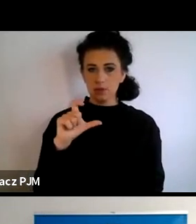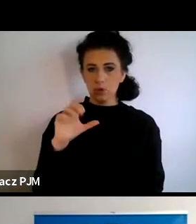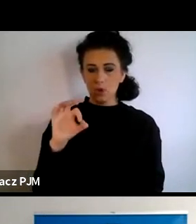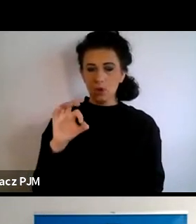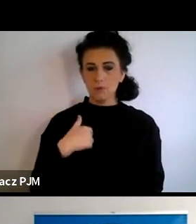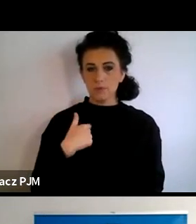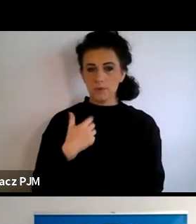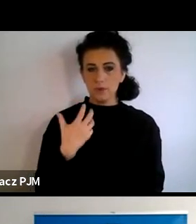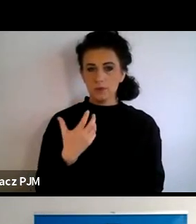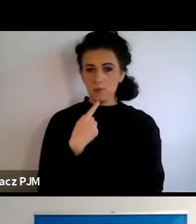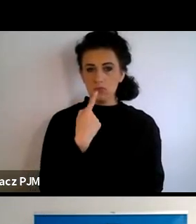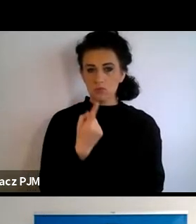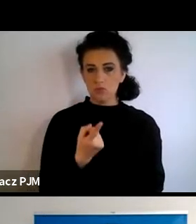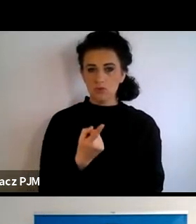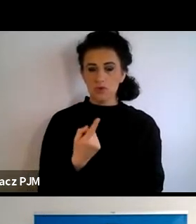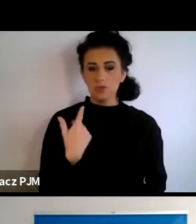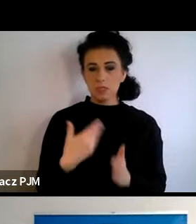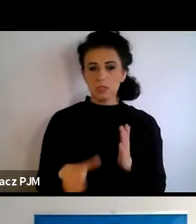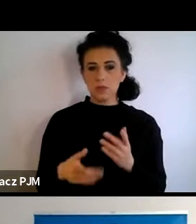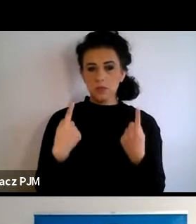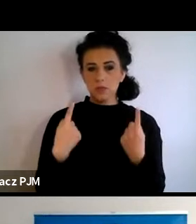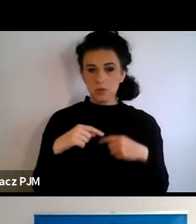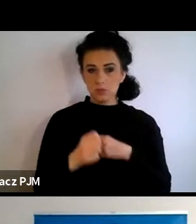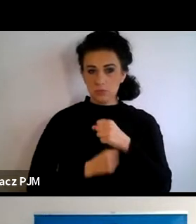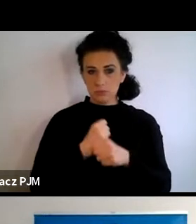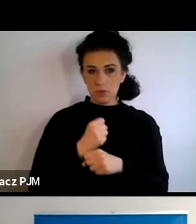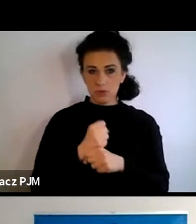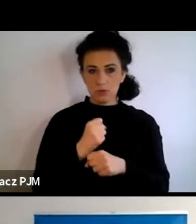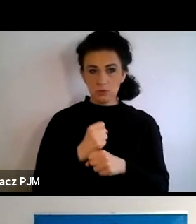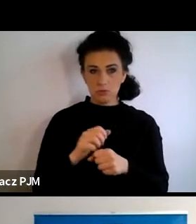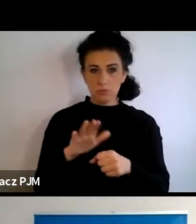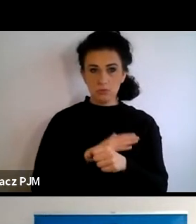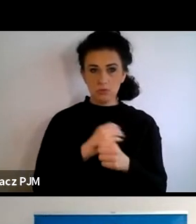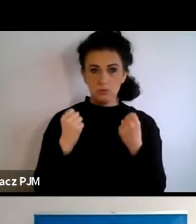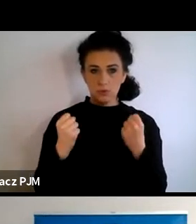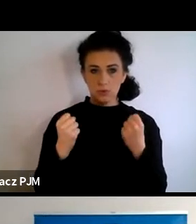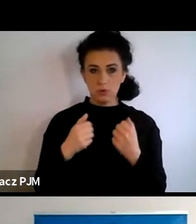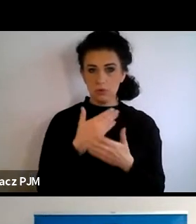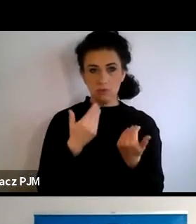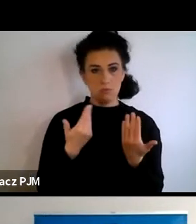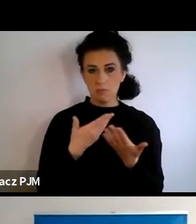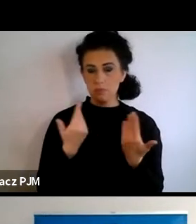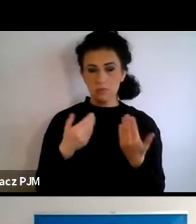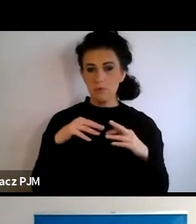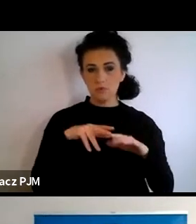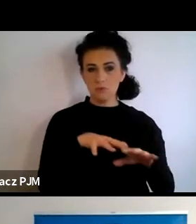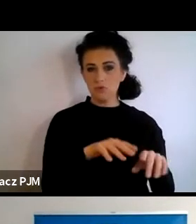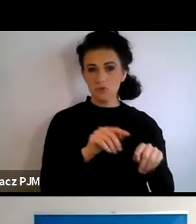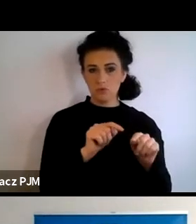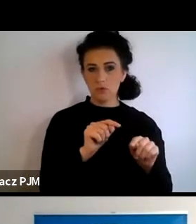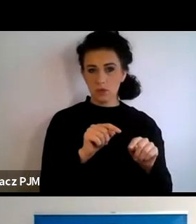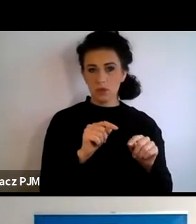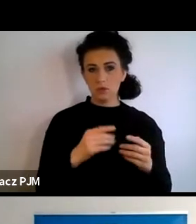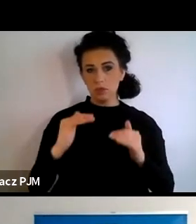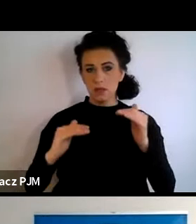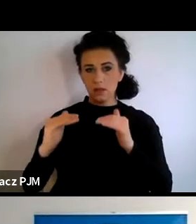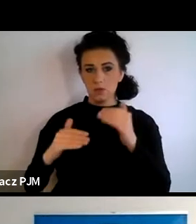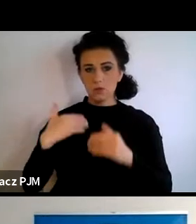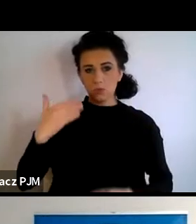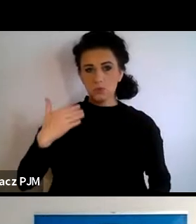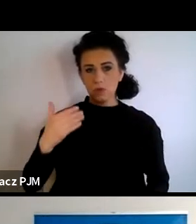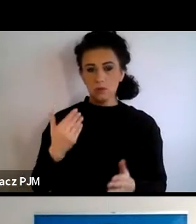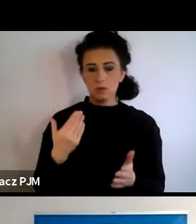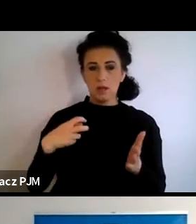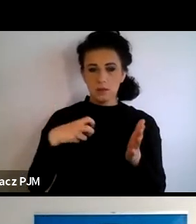powiedzieć, że no niestety osoby pracujące, czy to pełnomocnicy, no często my nie mamy na to wpływu, prawda? Jest to wiele zależności uczelni,